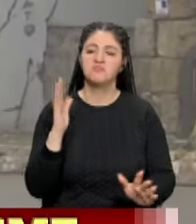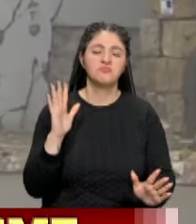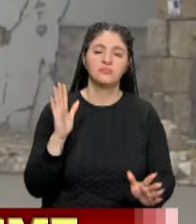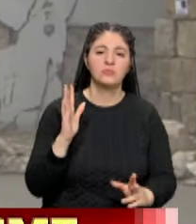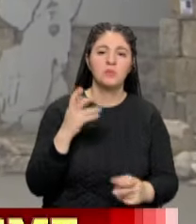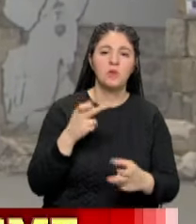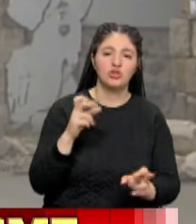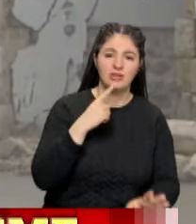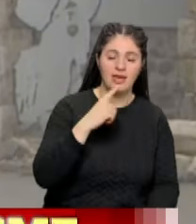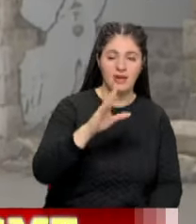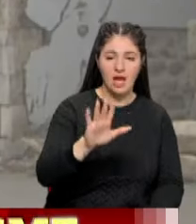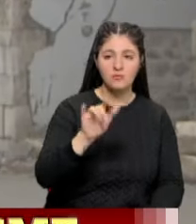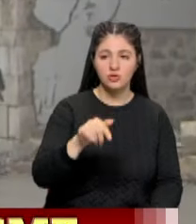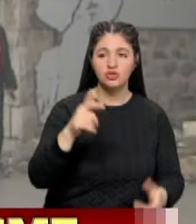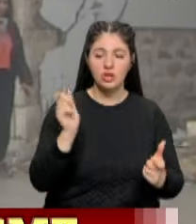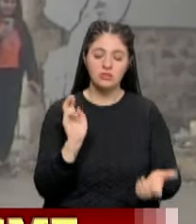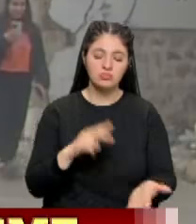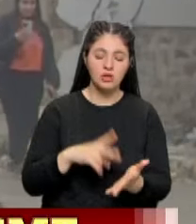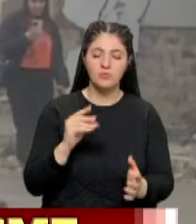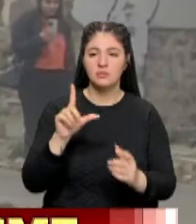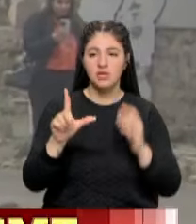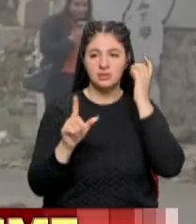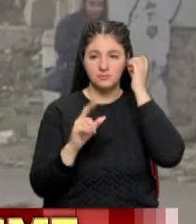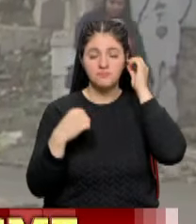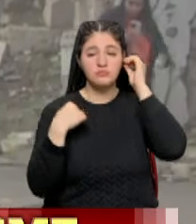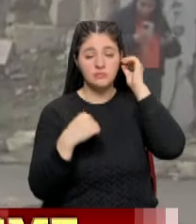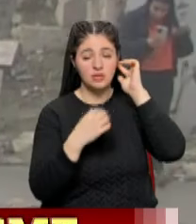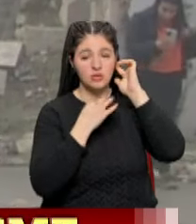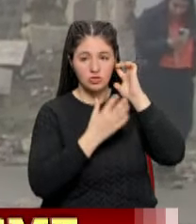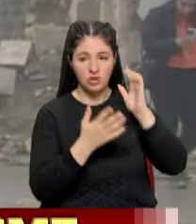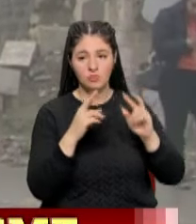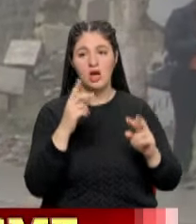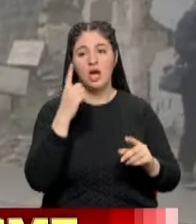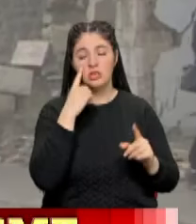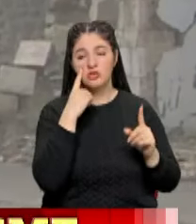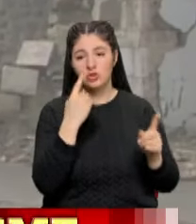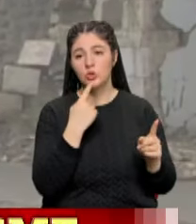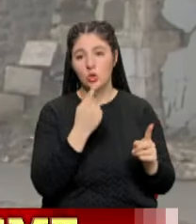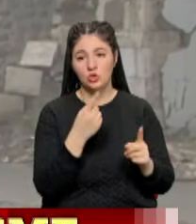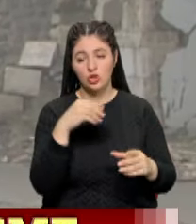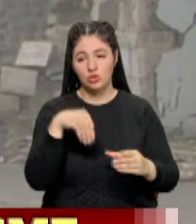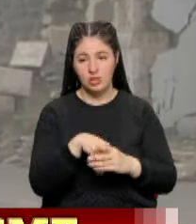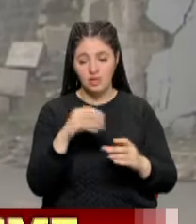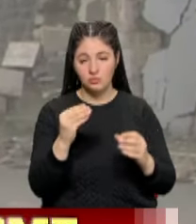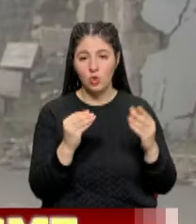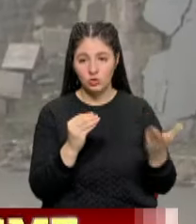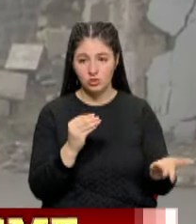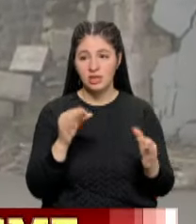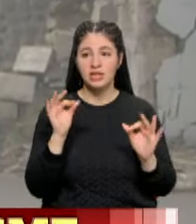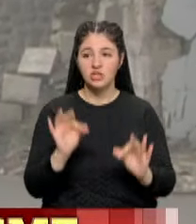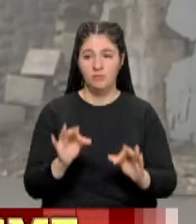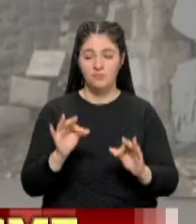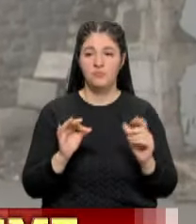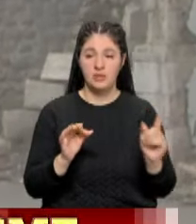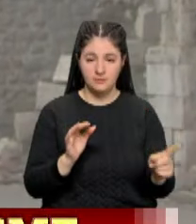teferruattır diyerek bu şehri ayağa kaldırmamız lazım. Tekrar teşekkür ederim. Mustafa Kemal Atatürk'ün sözüyle tamamlamış olduk.